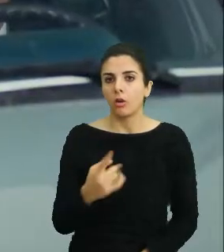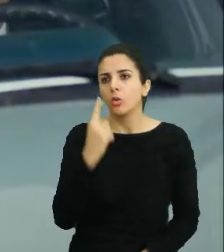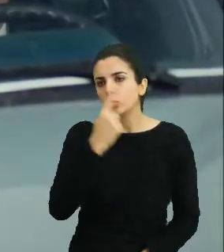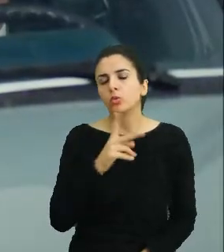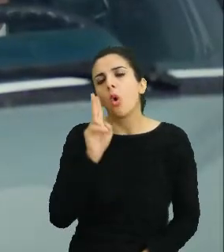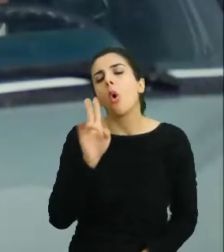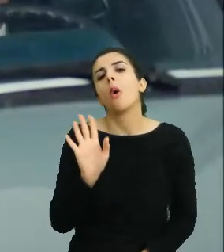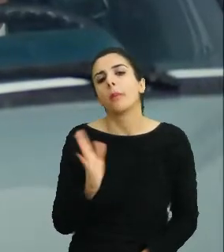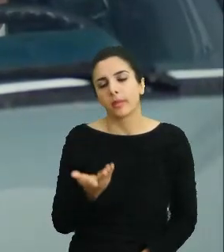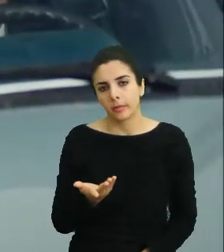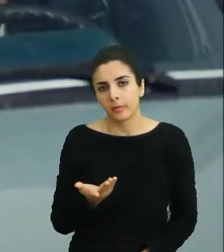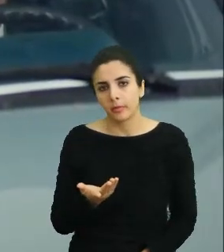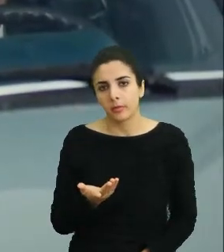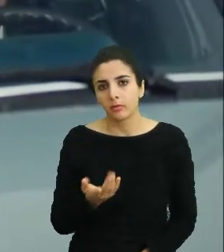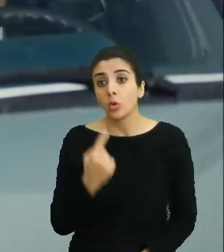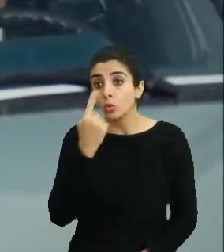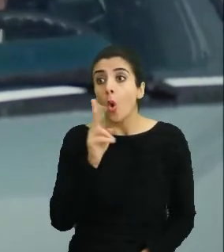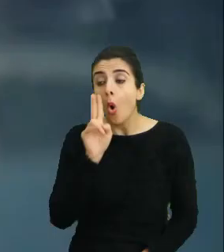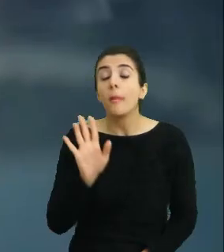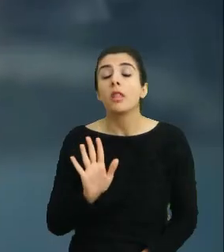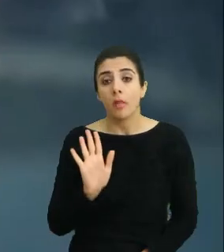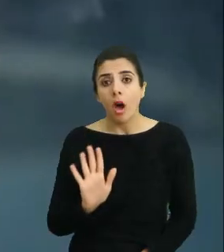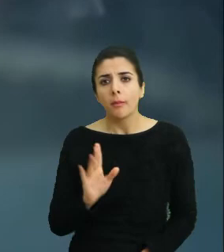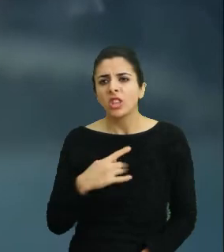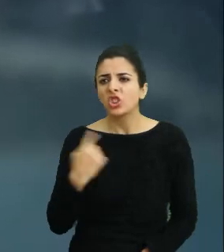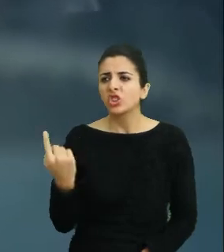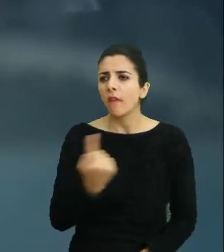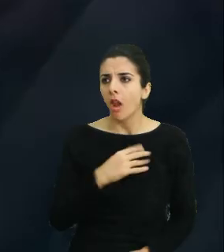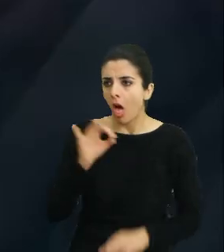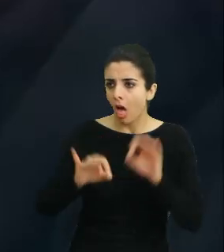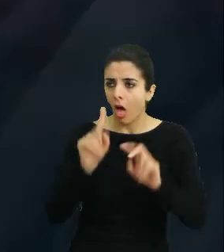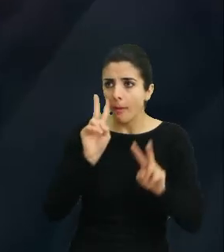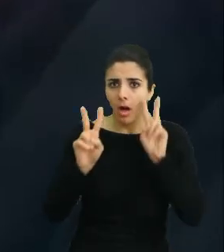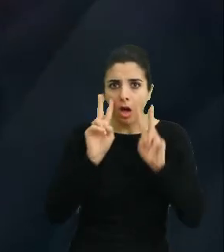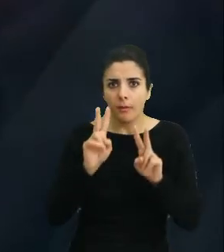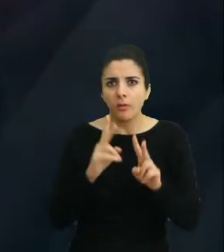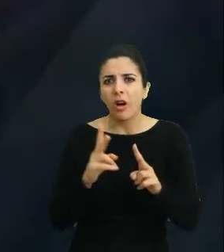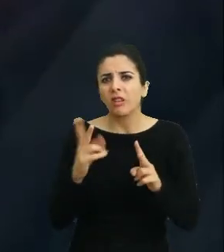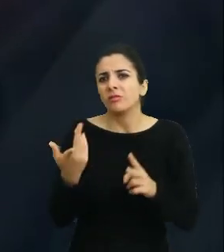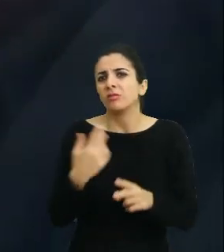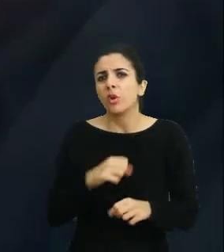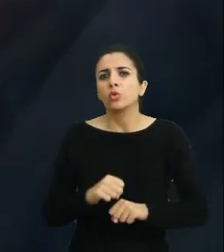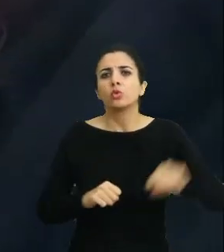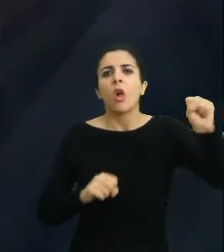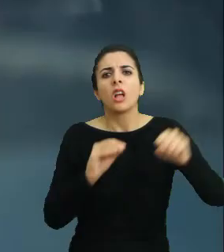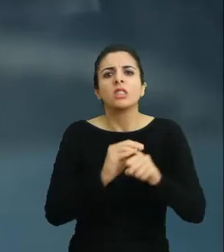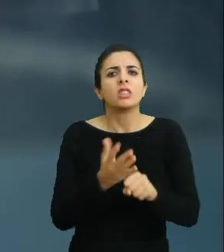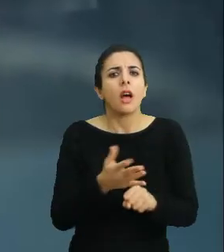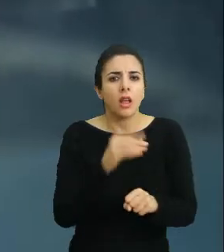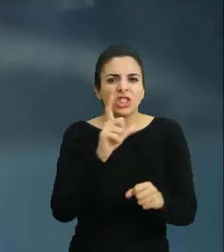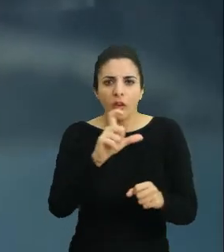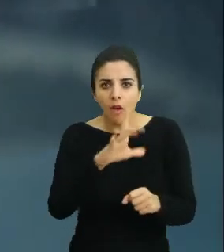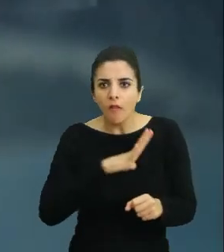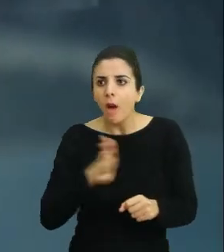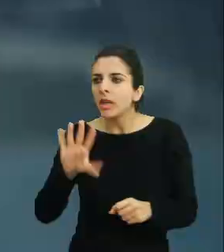Yüzünü göremedim. Yüzünü göremedim de etrafa iyice bir baktım. Komünistlerden o Cevat dışında başka hiç kimse yoktu